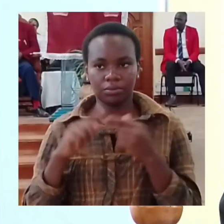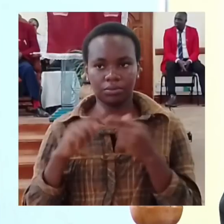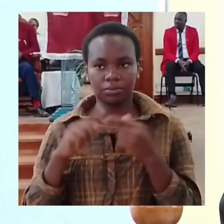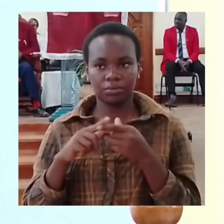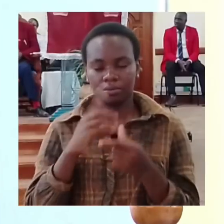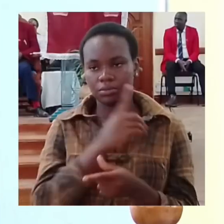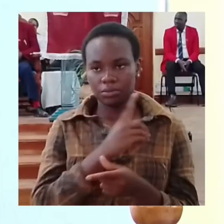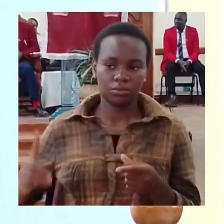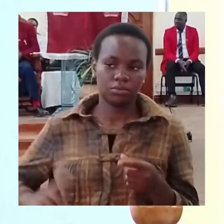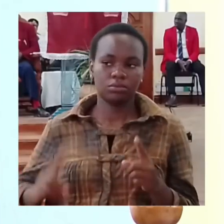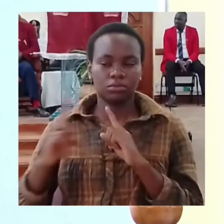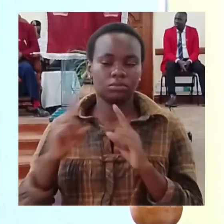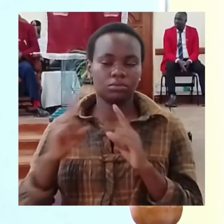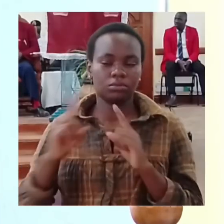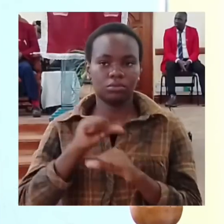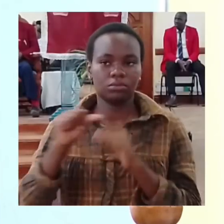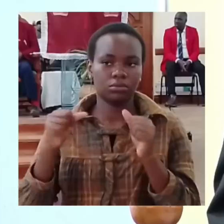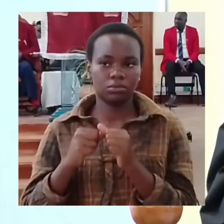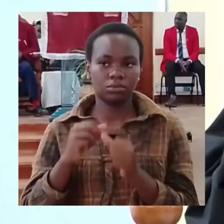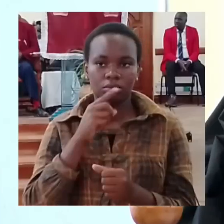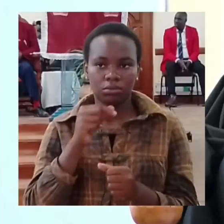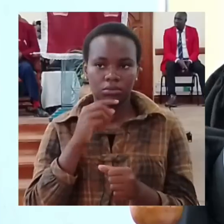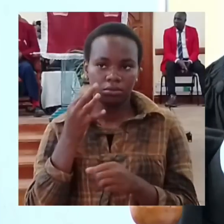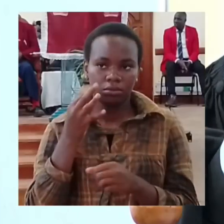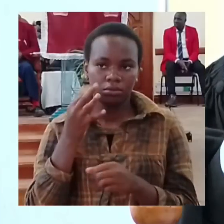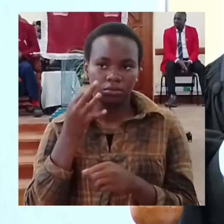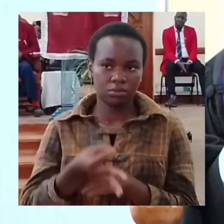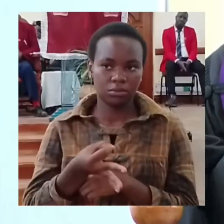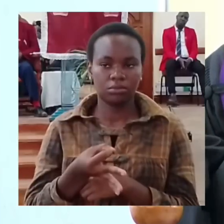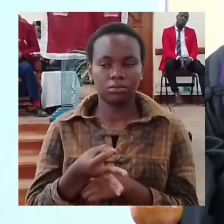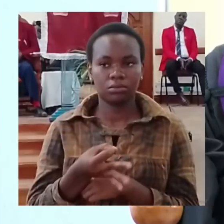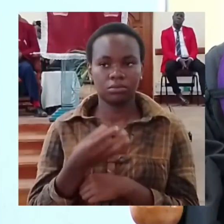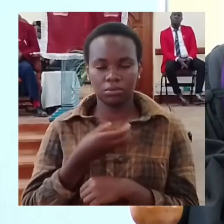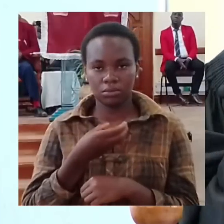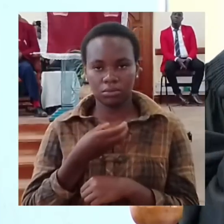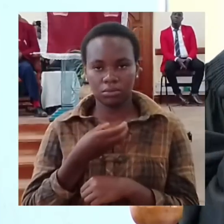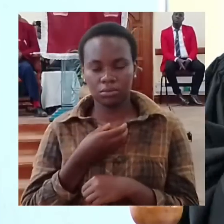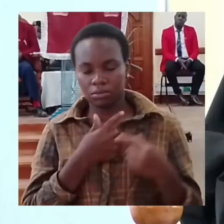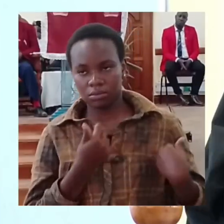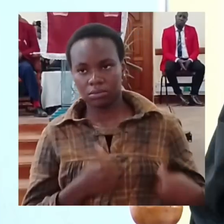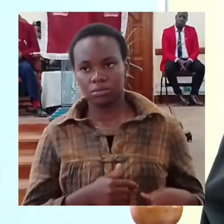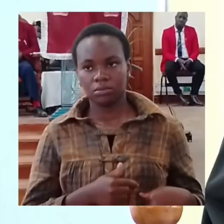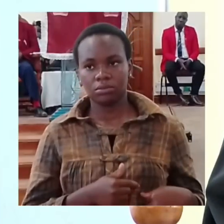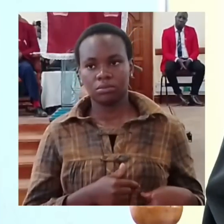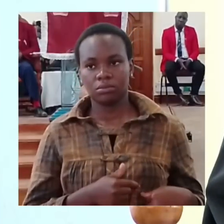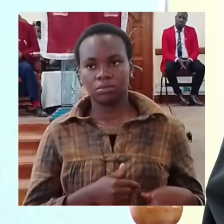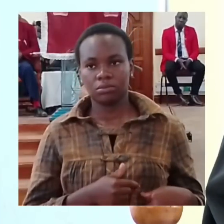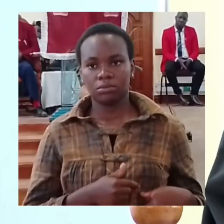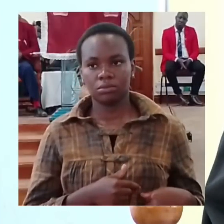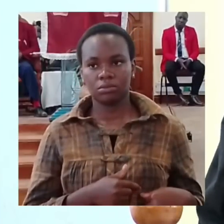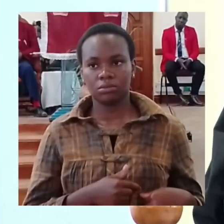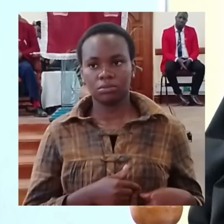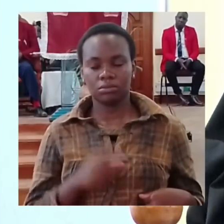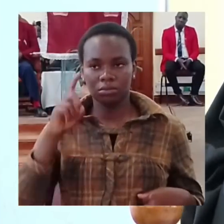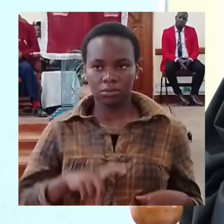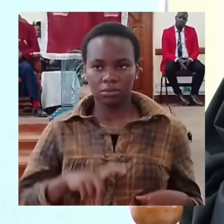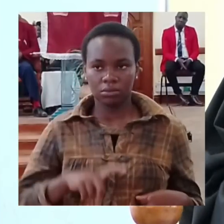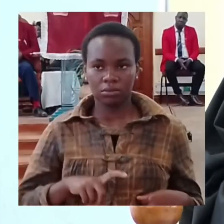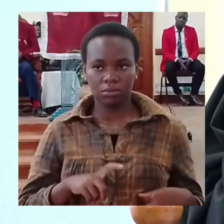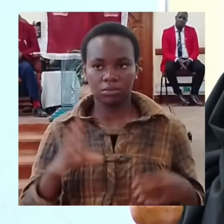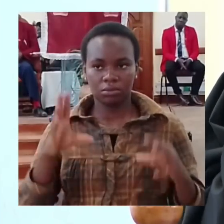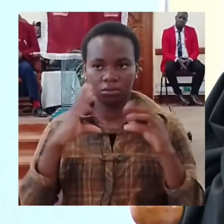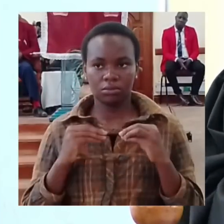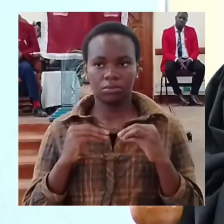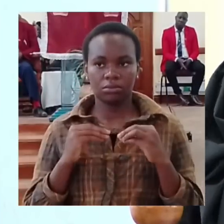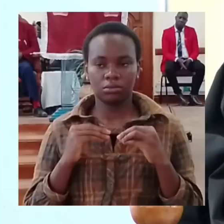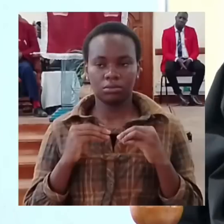Daudi arauga atĩrĩrĩ, the man after God's own heart. We must